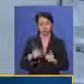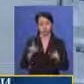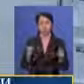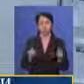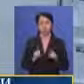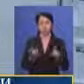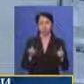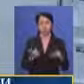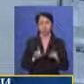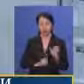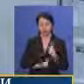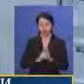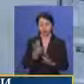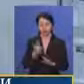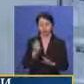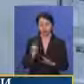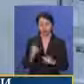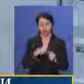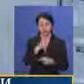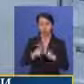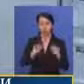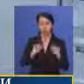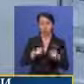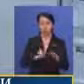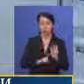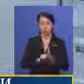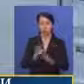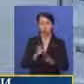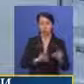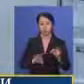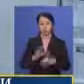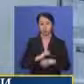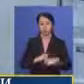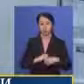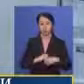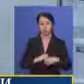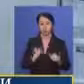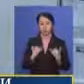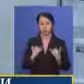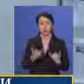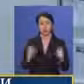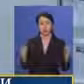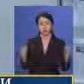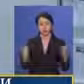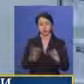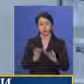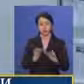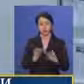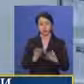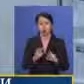чтобы начинающий предприниматель мог как бы стартовый бизнес свой реализовать. Для этого необходимо